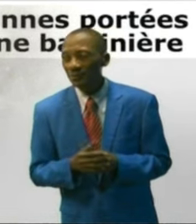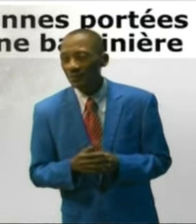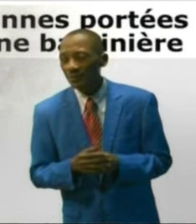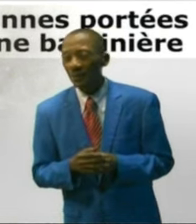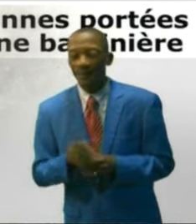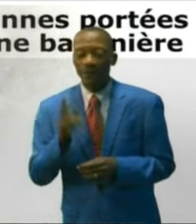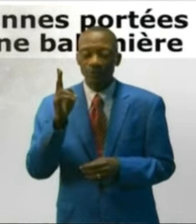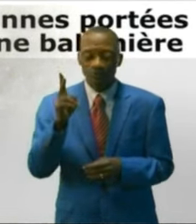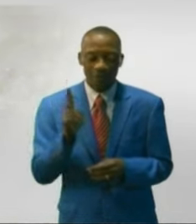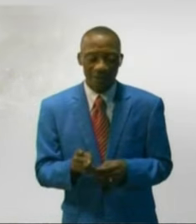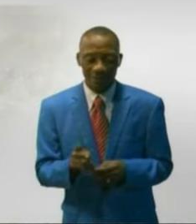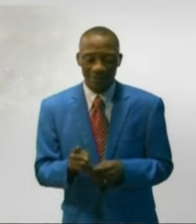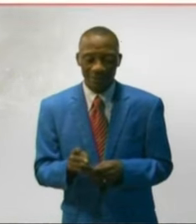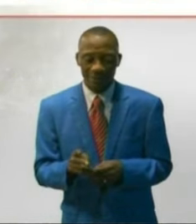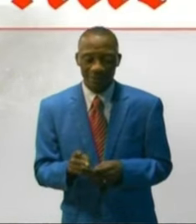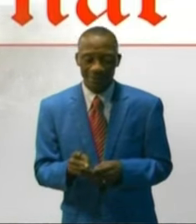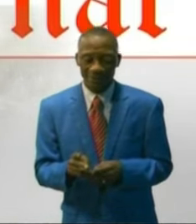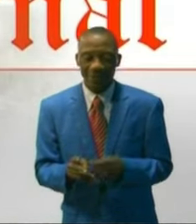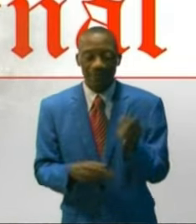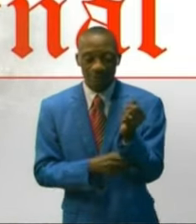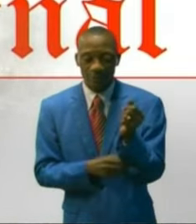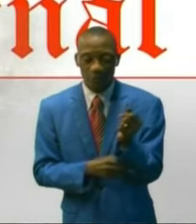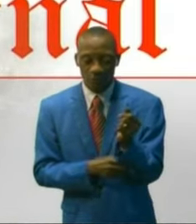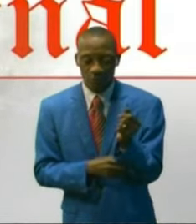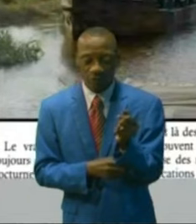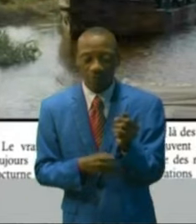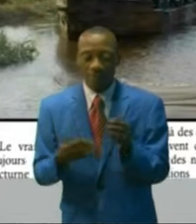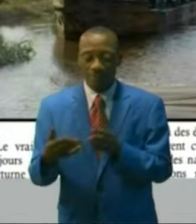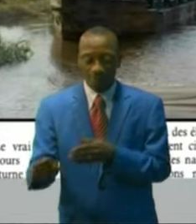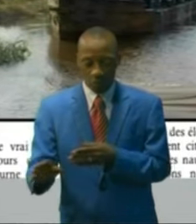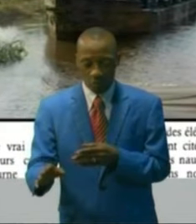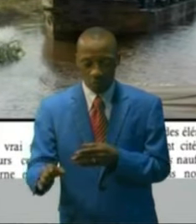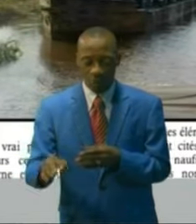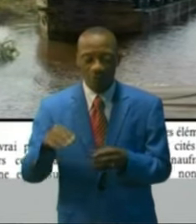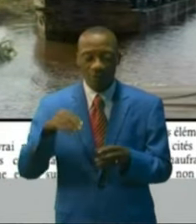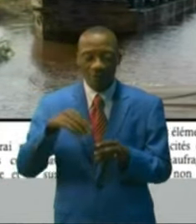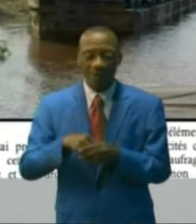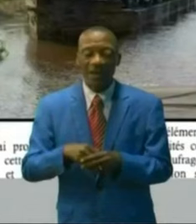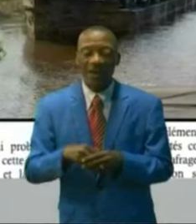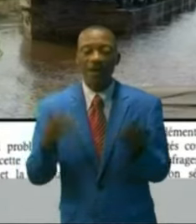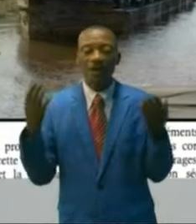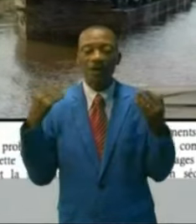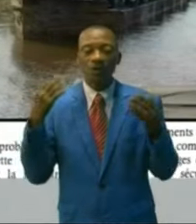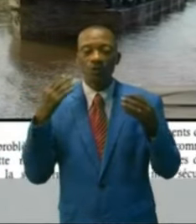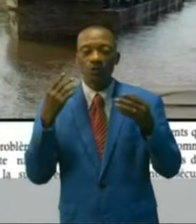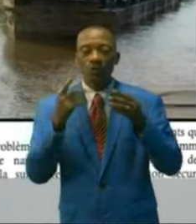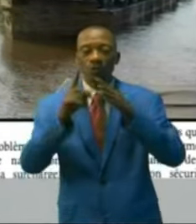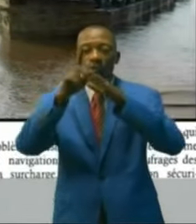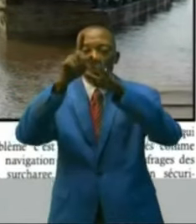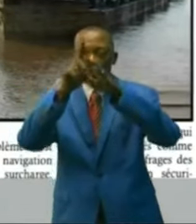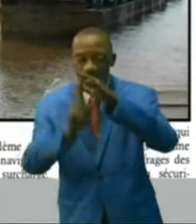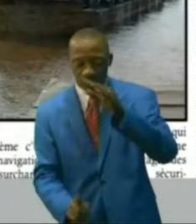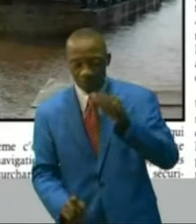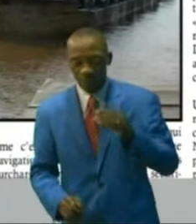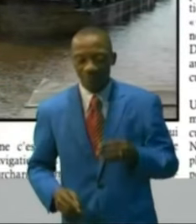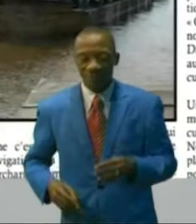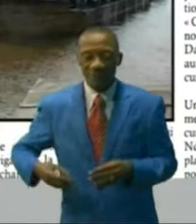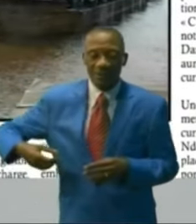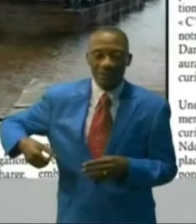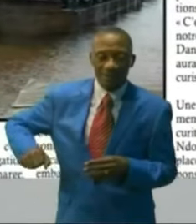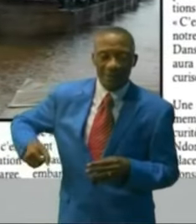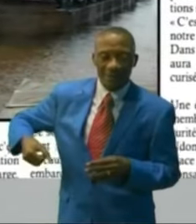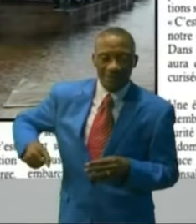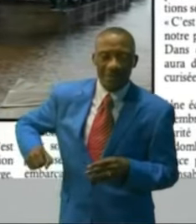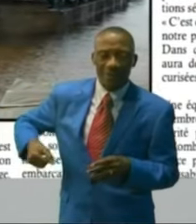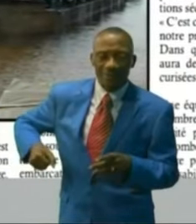d'une baleinière, rapporte le journal .net. Le confrère parle également d'au moins 40 rescapés et 3 corps